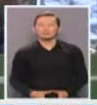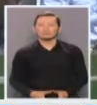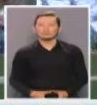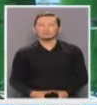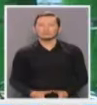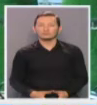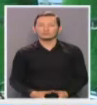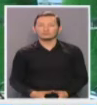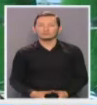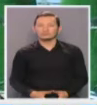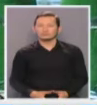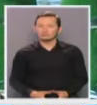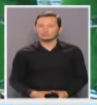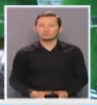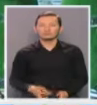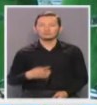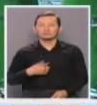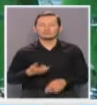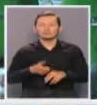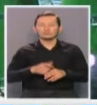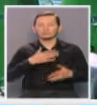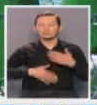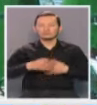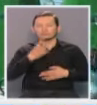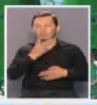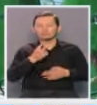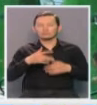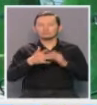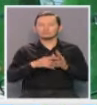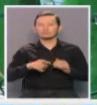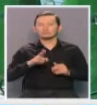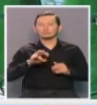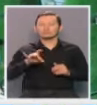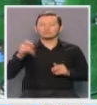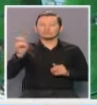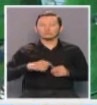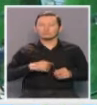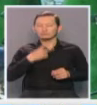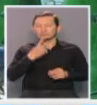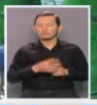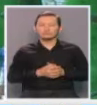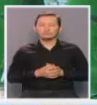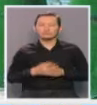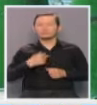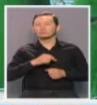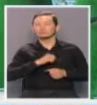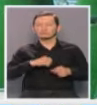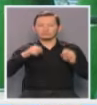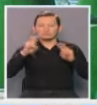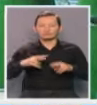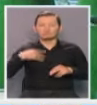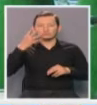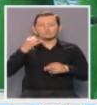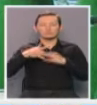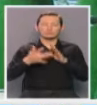Казахстана. Я очень рад за жителей Жилуйского района, город Культсары. Я специально ради этого мероприятия